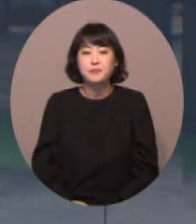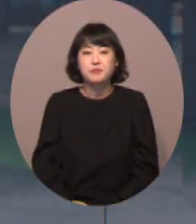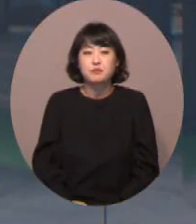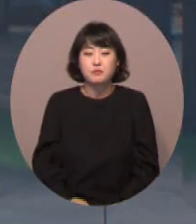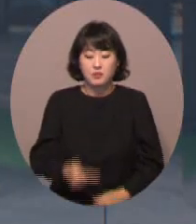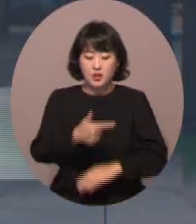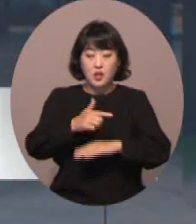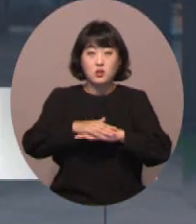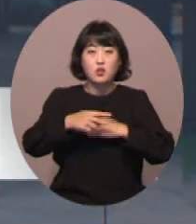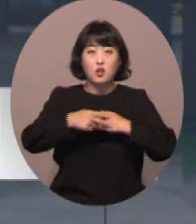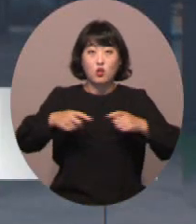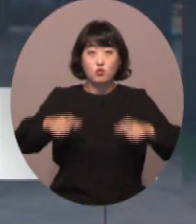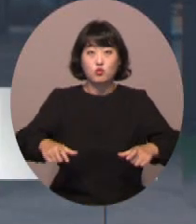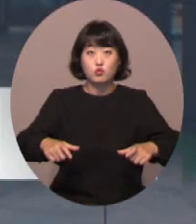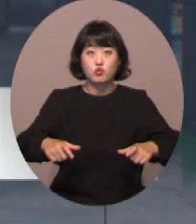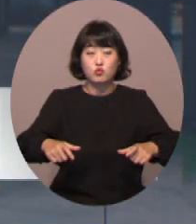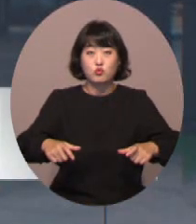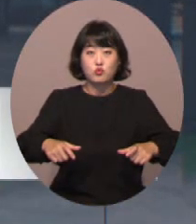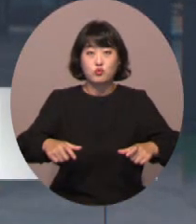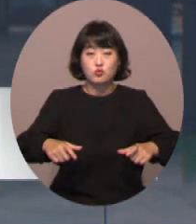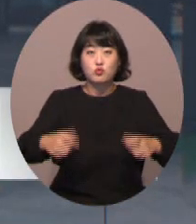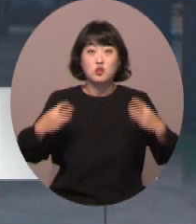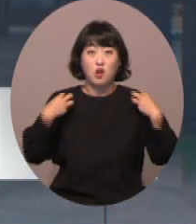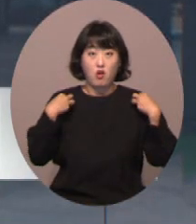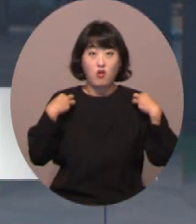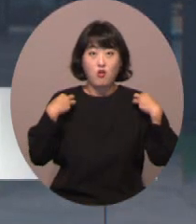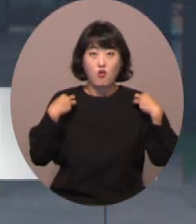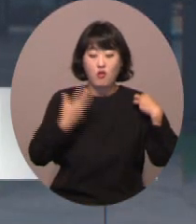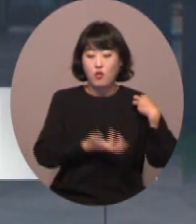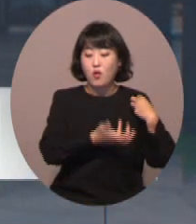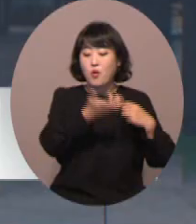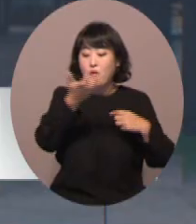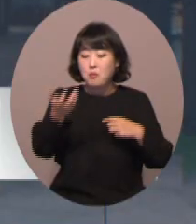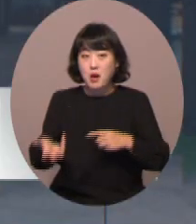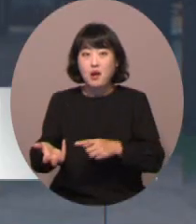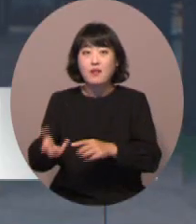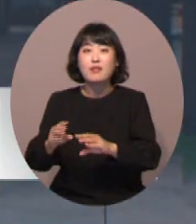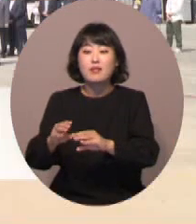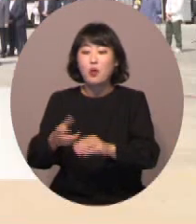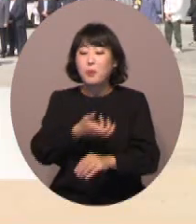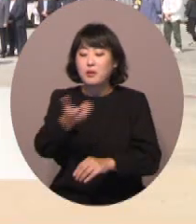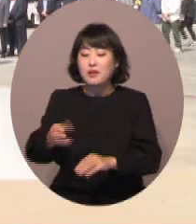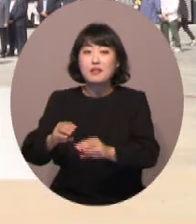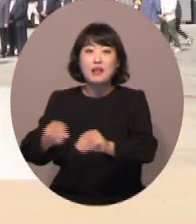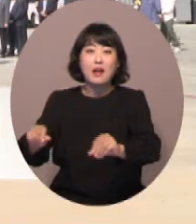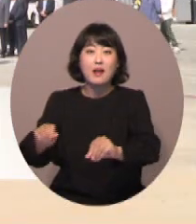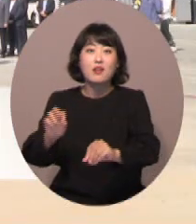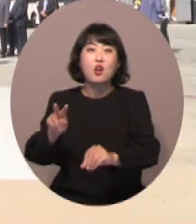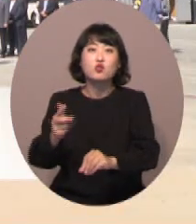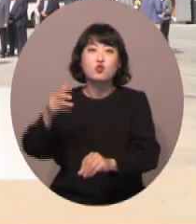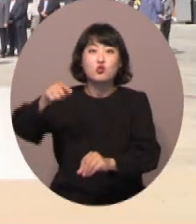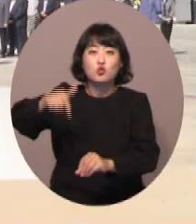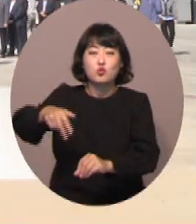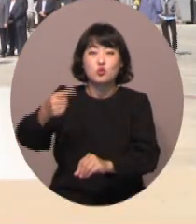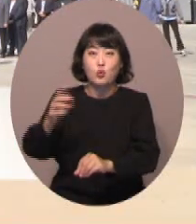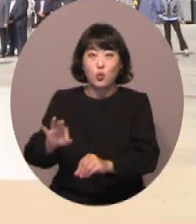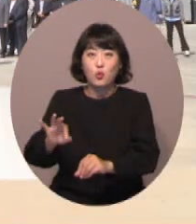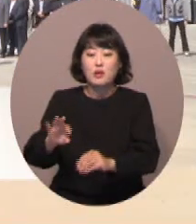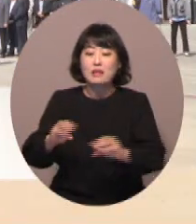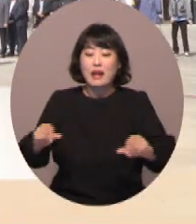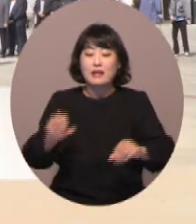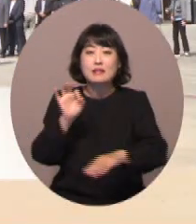대전 대덕구가 LH 연축동 도시 개발 지역 부지 매매 계약을 체결하고 오는 2027년까지